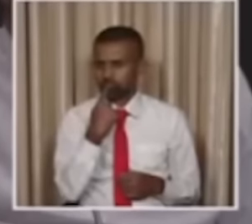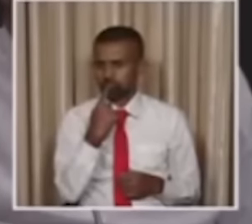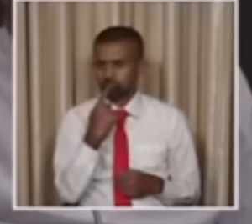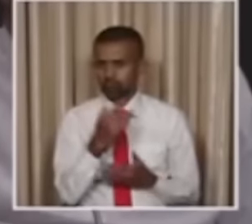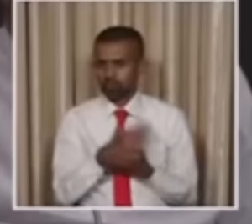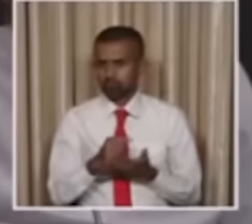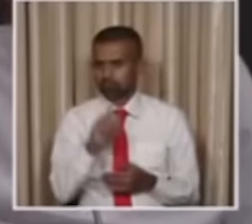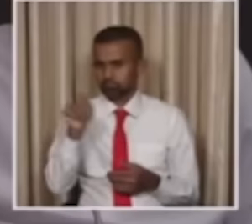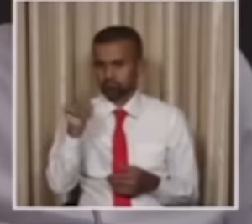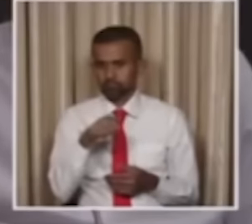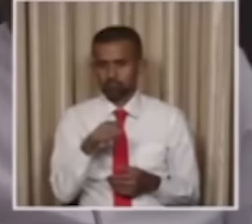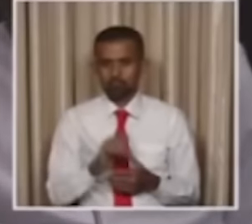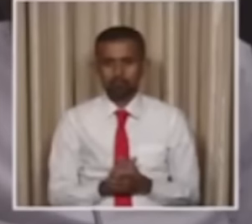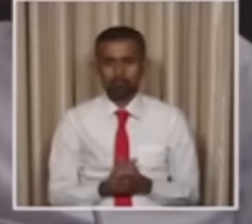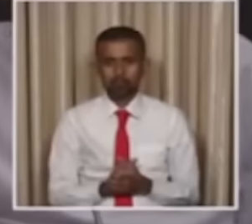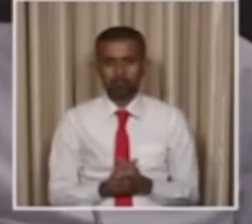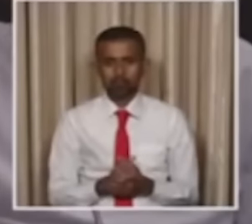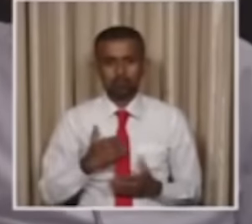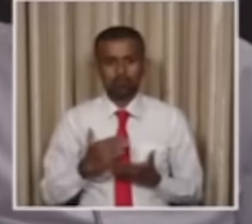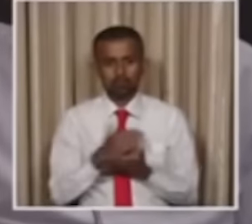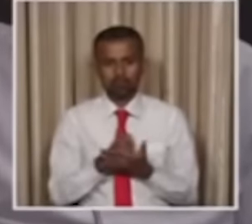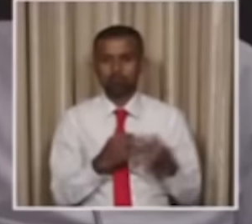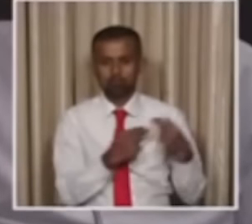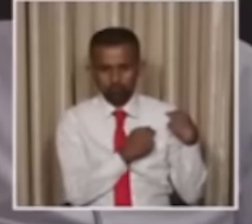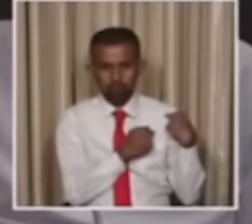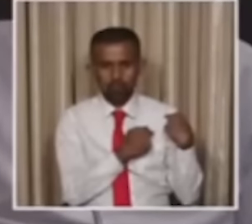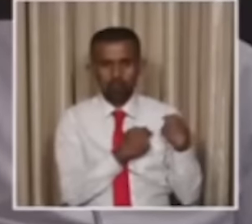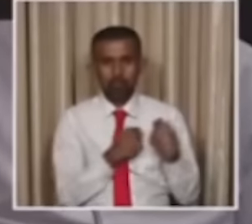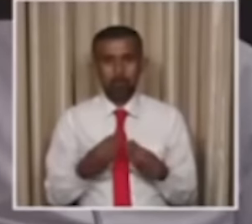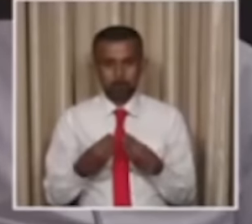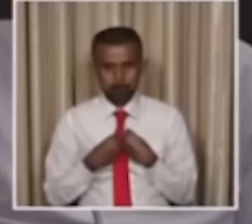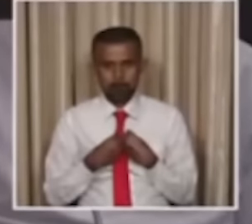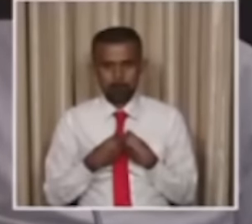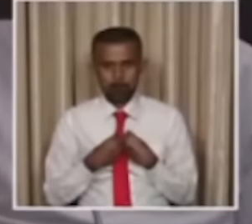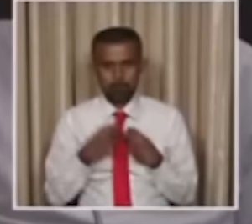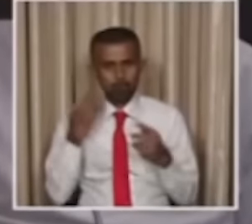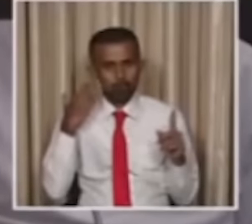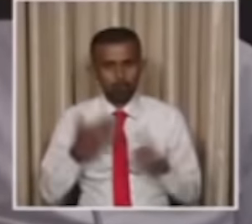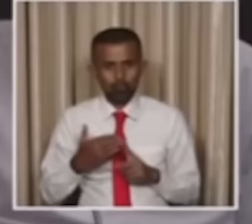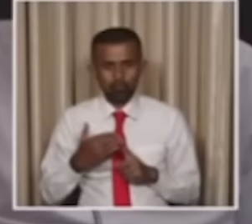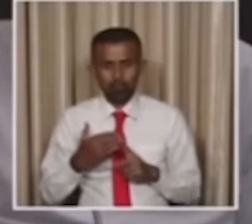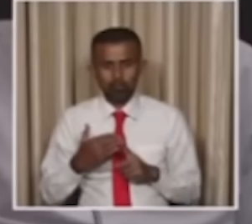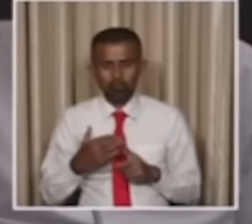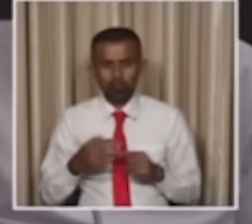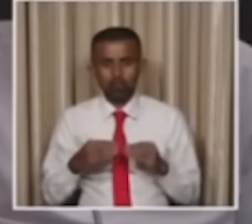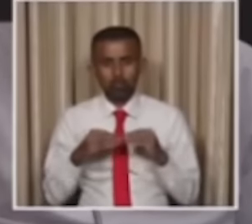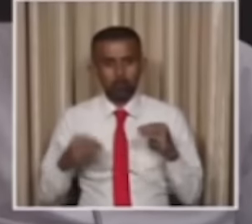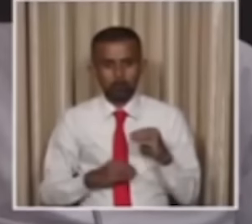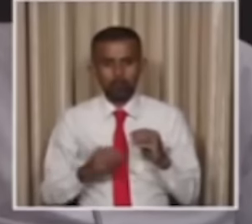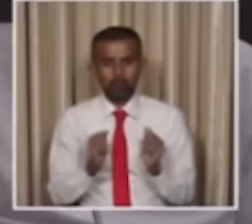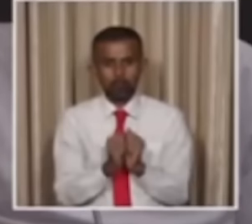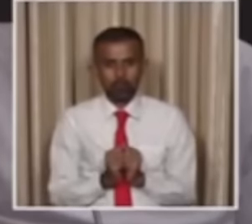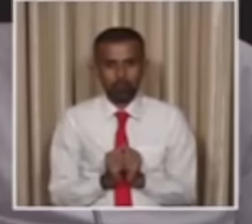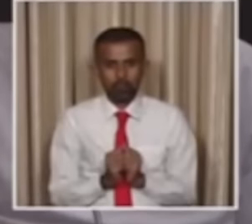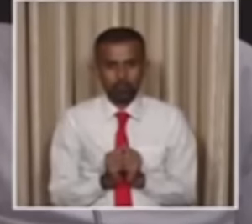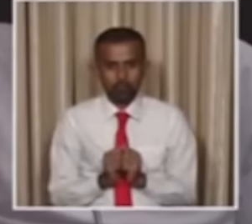සම්පූර්ණයෙන්ම සාවද්‍යයි. නෑ, මම සම්පූර්ණ වගකීම් බාර ගන්නවා. දැන් මේ පිළිබඳව අපි මේක විකල්ප වැඩපිළිවෙල කීපයකට